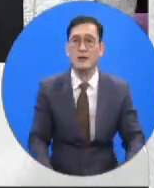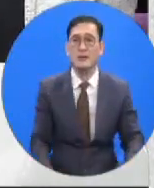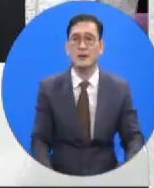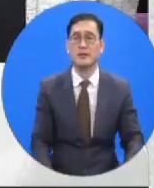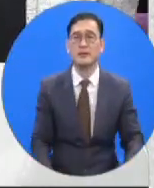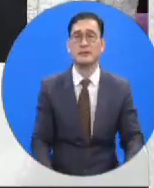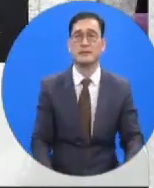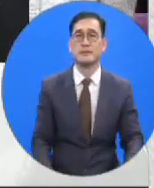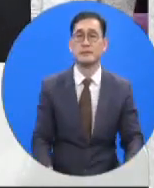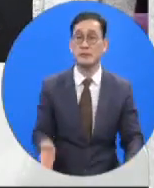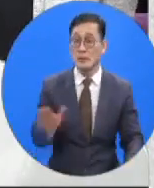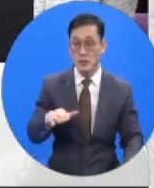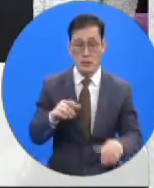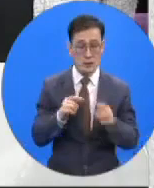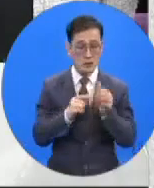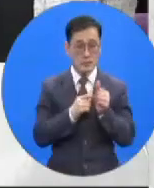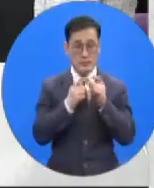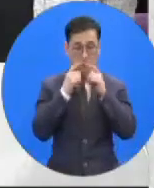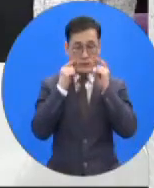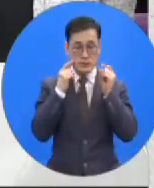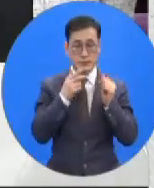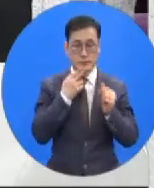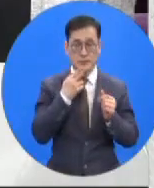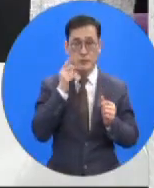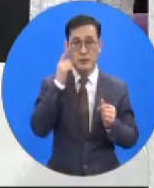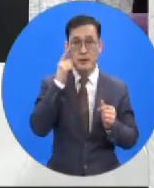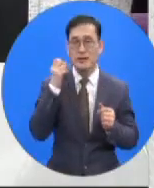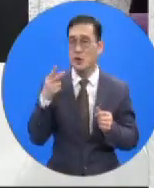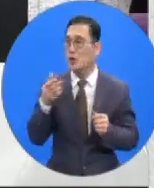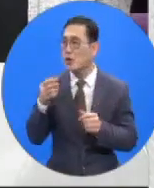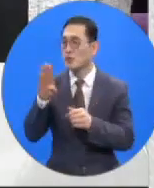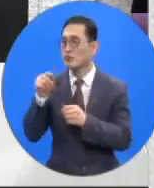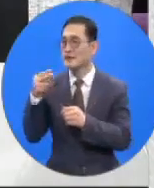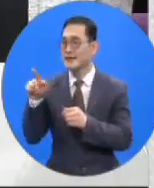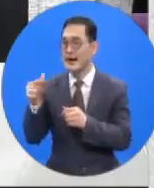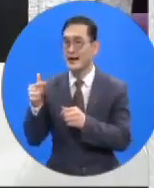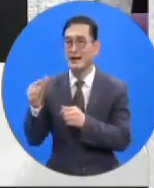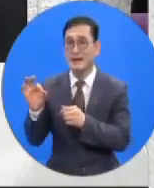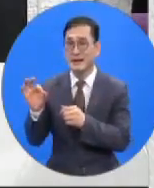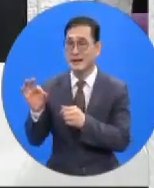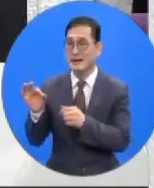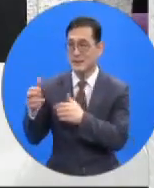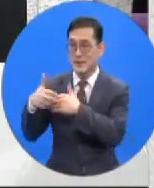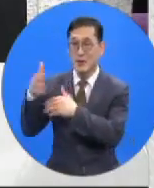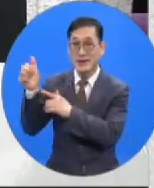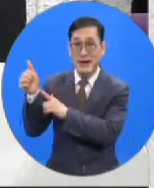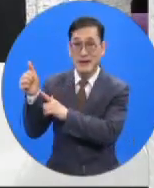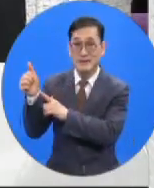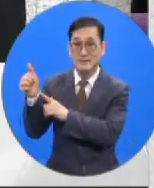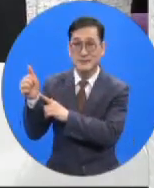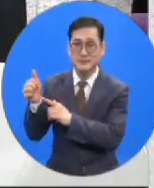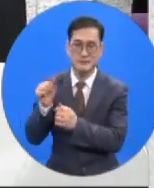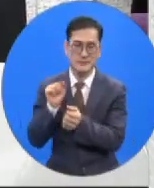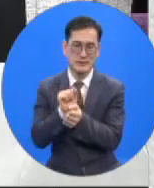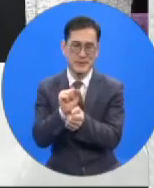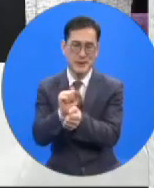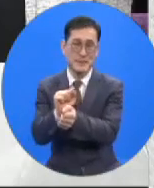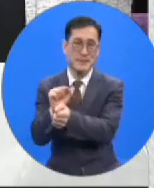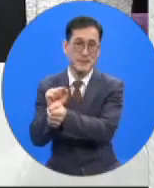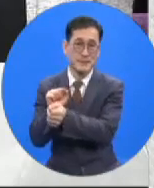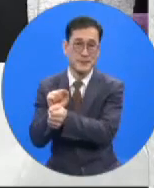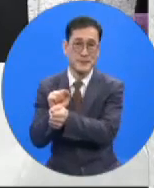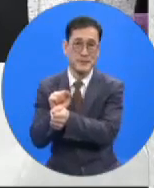이 뉴스가 되고 있는 거잖아요 그분이 인터뷰에 이런 이야기 했더라구요 아 집단 감염 나오고 본인들이 책임을 지기 위해서 며칠간 집에도 못 들어가고